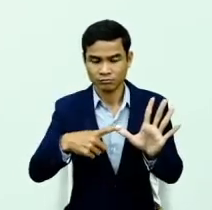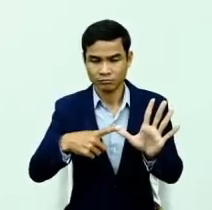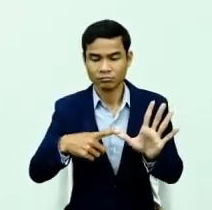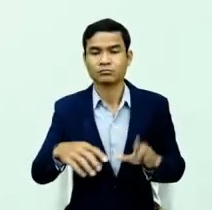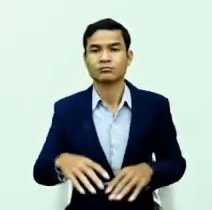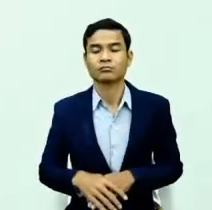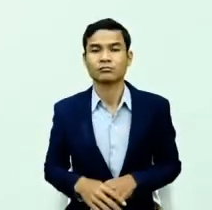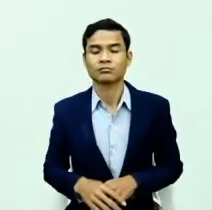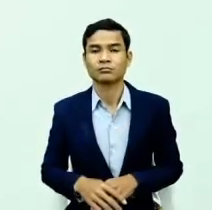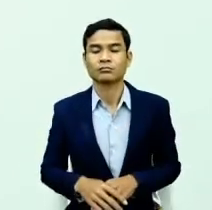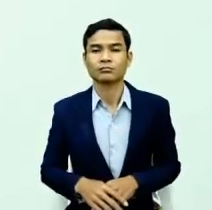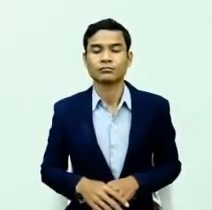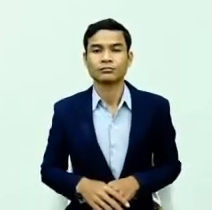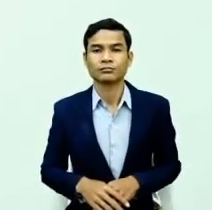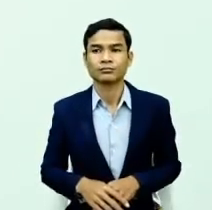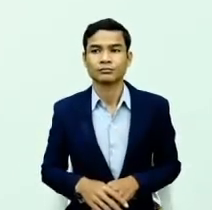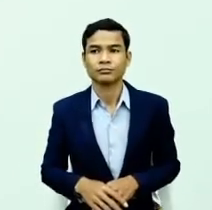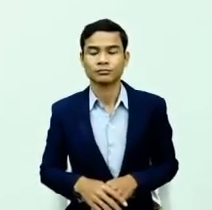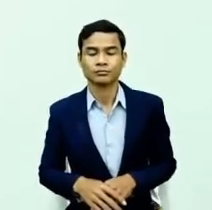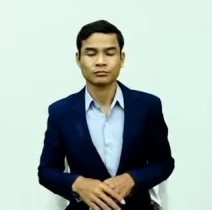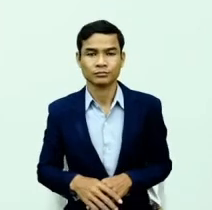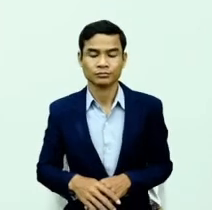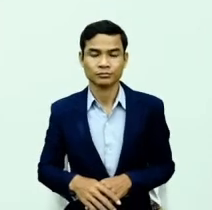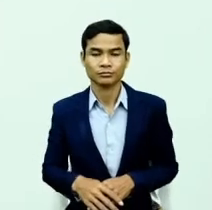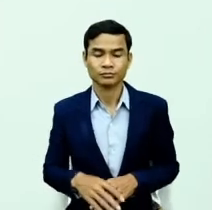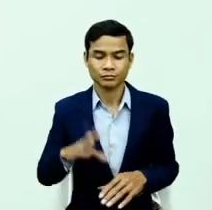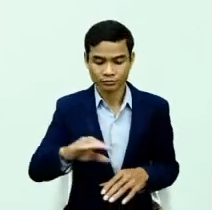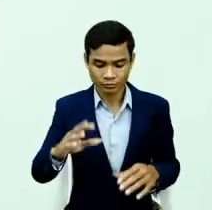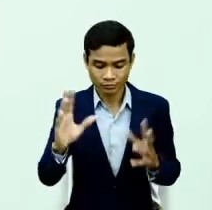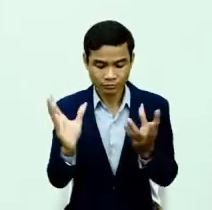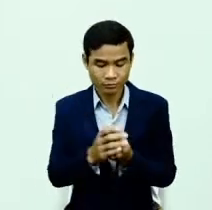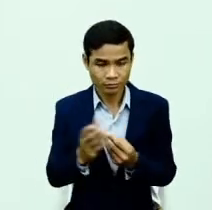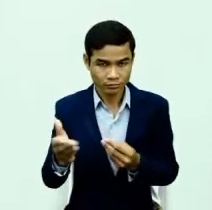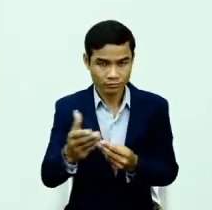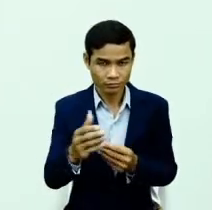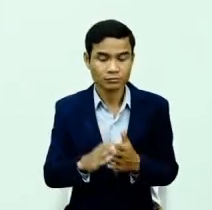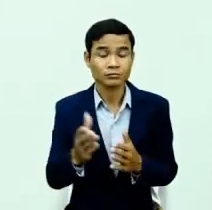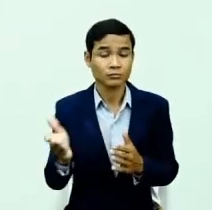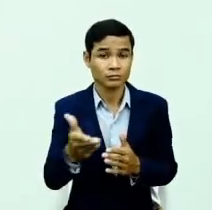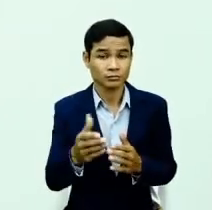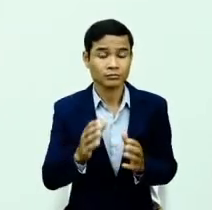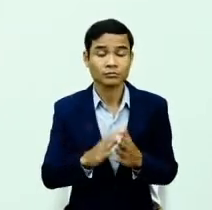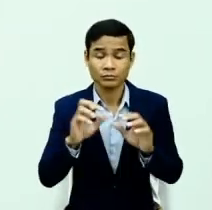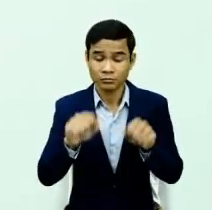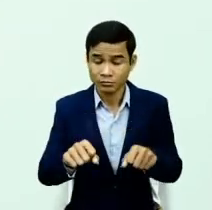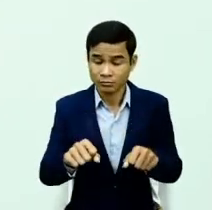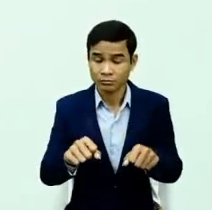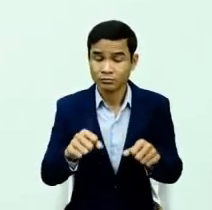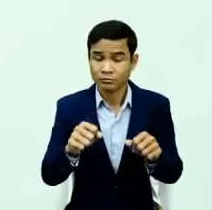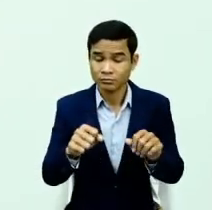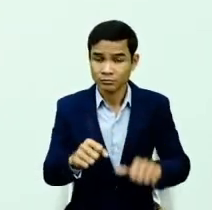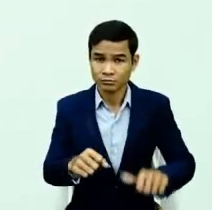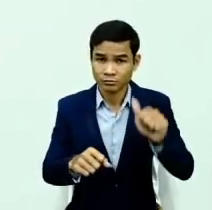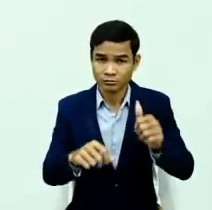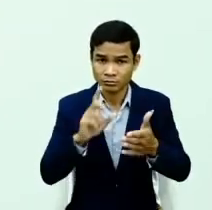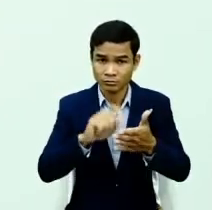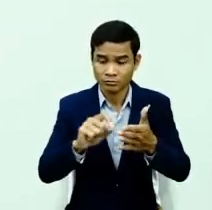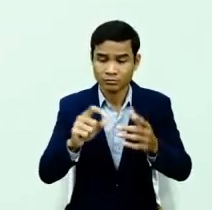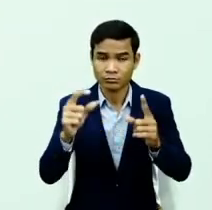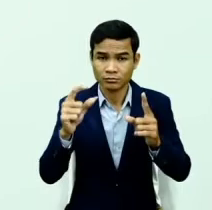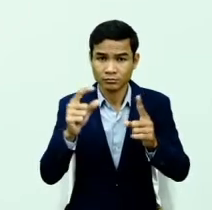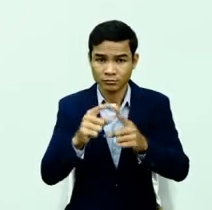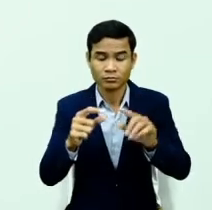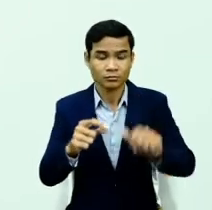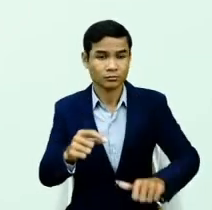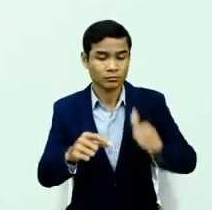sạ à chà con tình ạ khăn ý cho con tình ạ khăn ý dốc cái đá chân rồi bỏ con sẽ bị ní cho tình nông